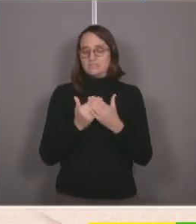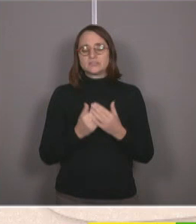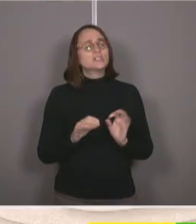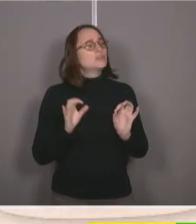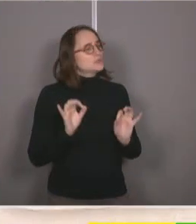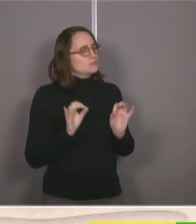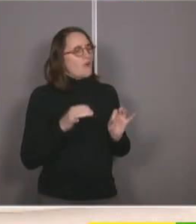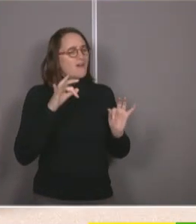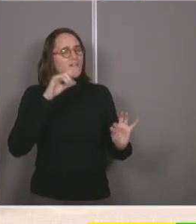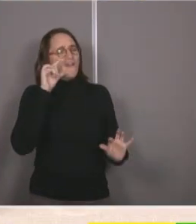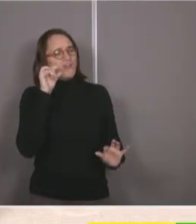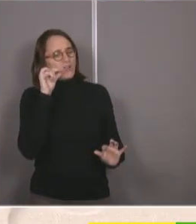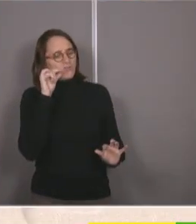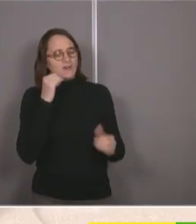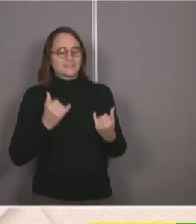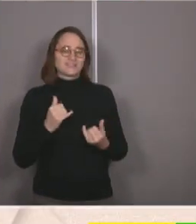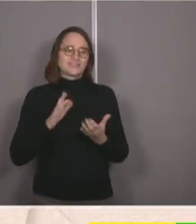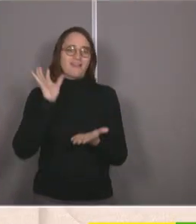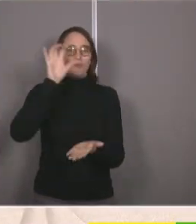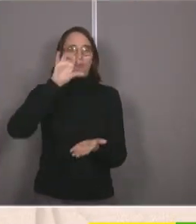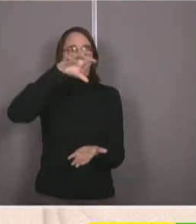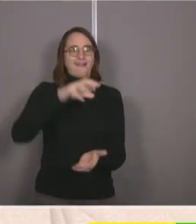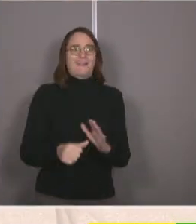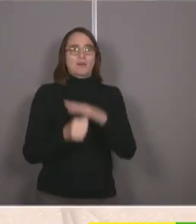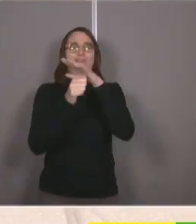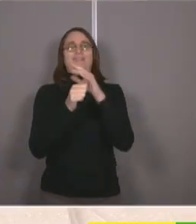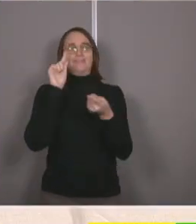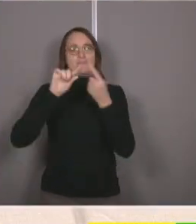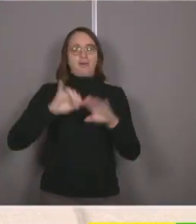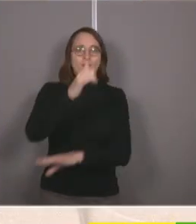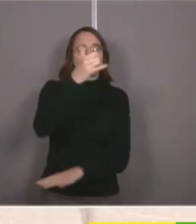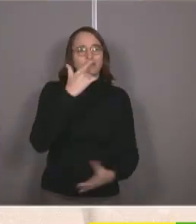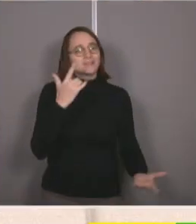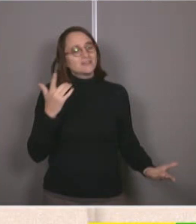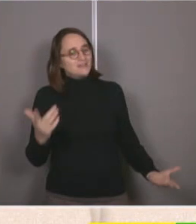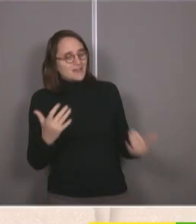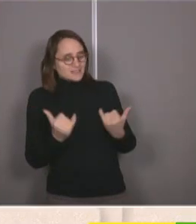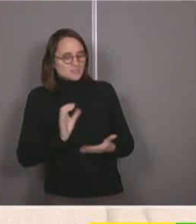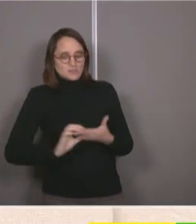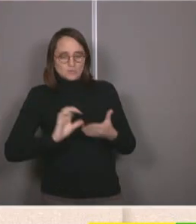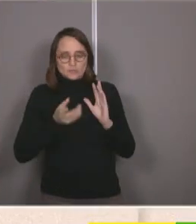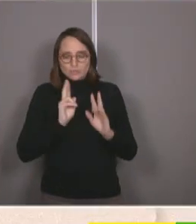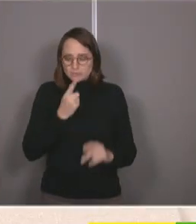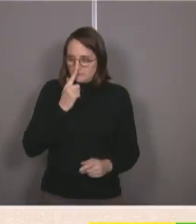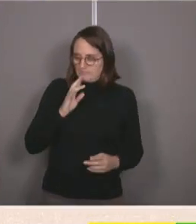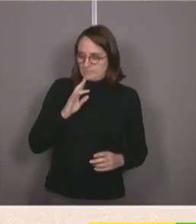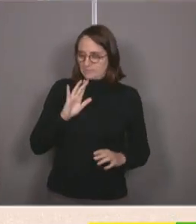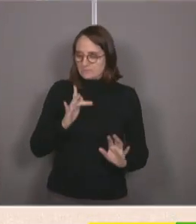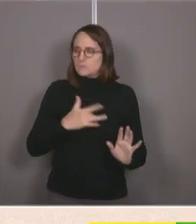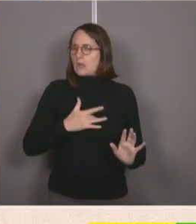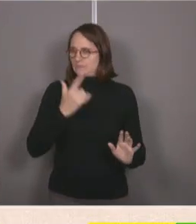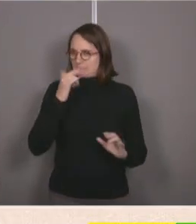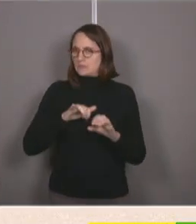d'efforts. On est dans la capitale de l'aéronautique. Est-ce que justement, à Toulouse, il y a peut-être une sensibilité par rapport, par exemple, par rapport à l'usage du transport